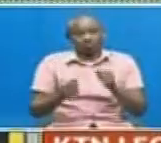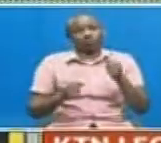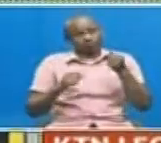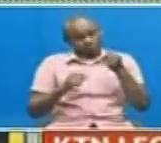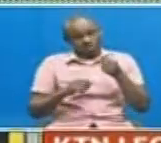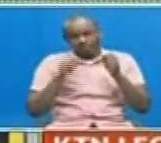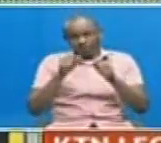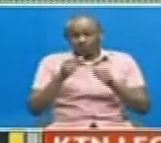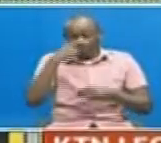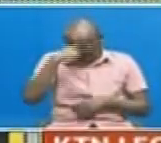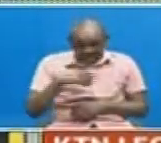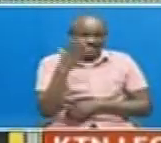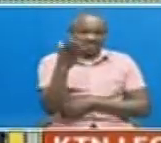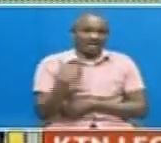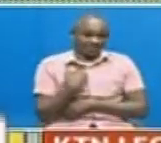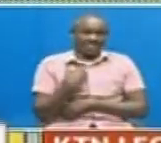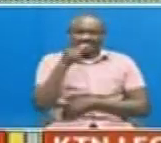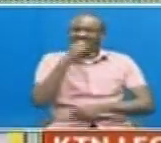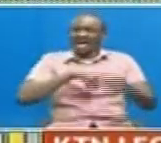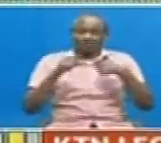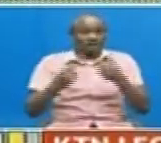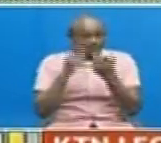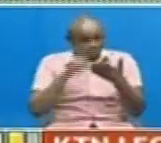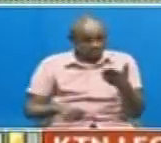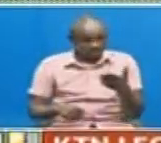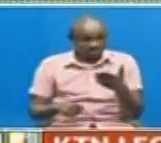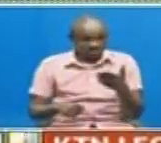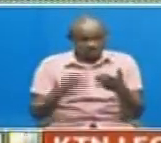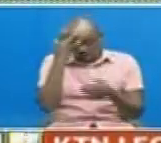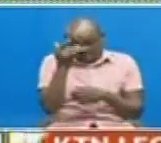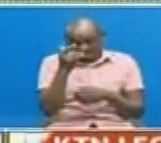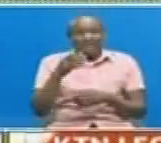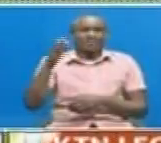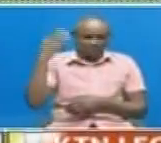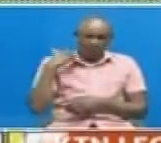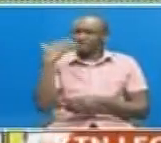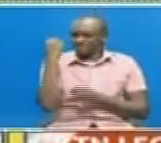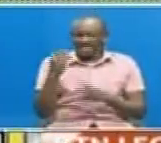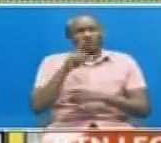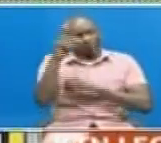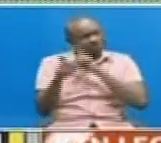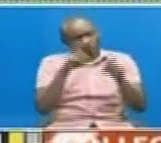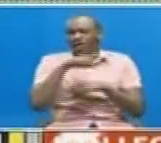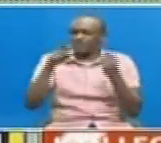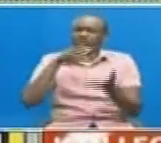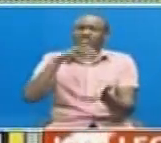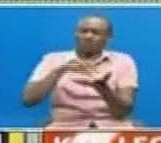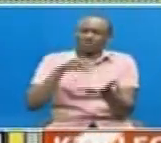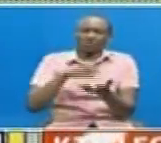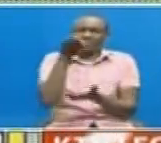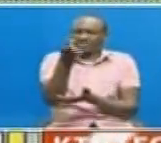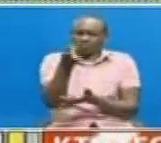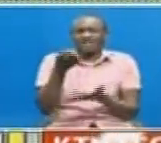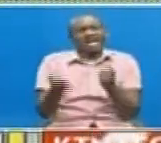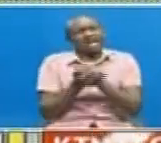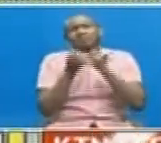kutibiwa upofu uliomkumba. Hatua hii inajiri baada ya maswali mengi kujitokeza kuhusu ahadi za usaidizi alizopewa